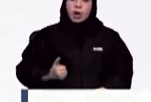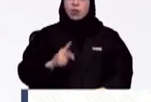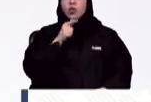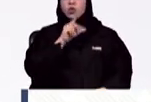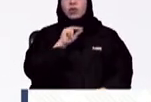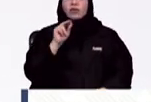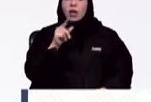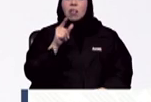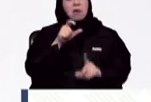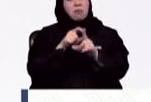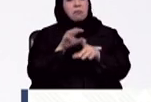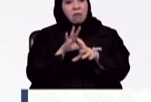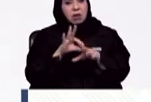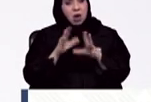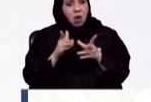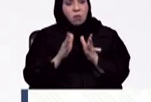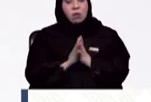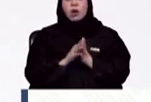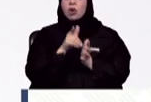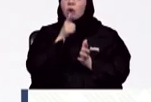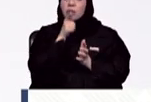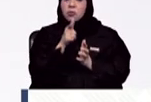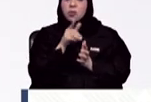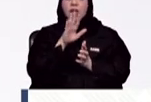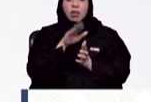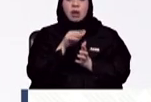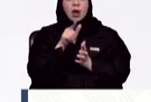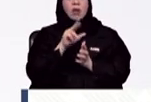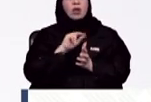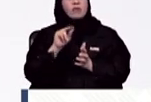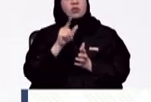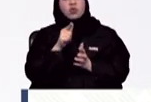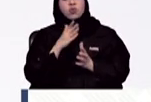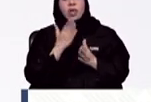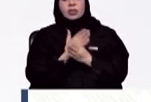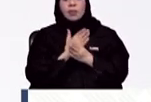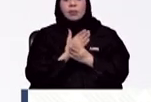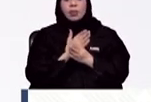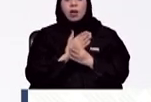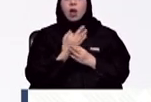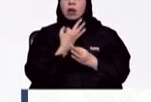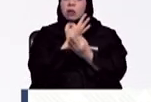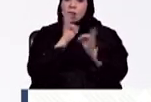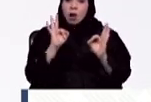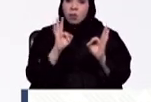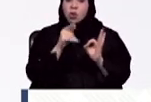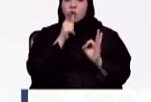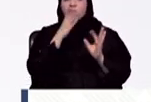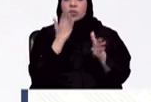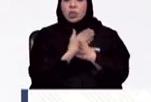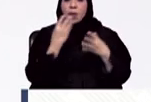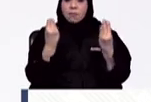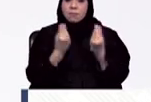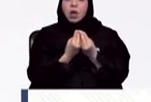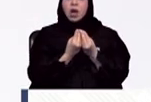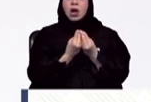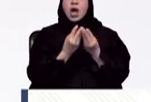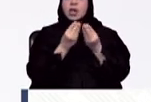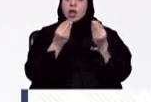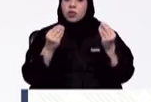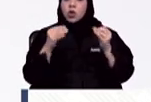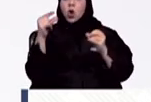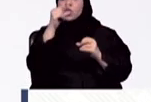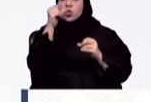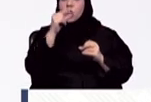جهود فردية, ممكن تكون تأتي بقيمتها, بس لما تكون جهود متكاملة فيها تعاون على مجموعة الدول